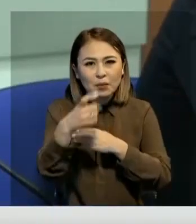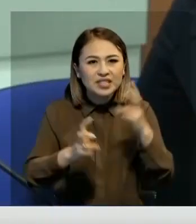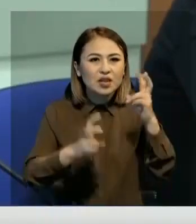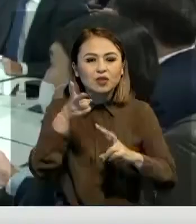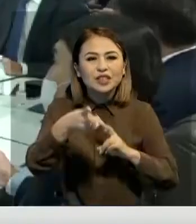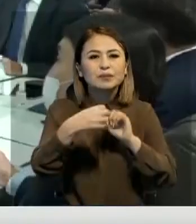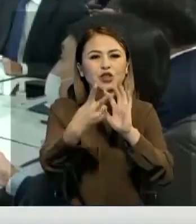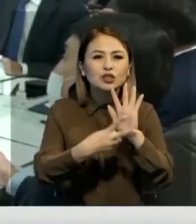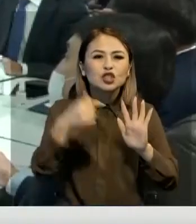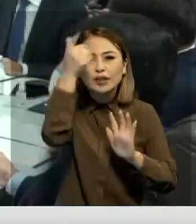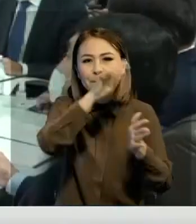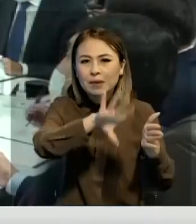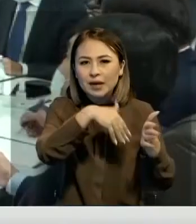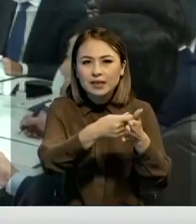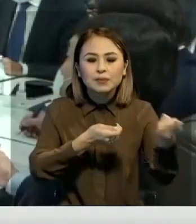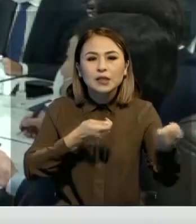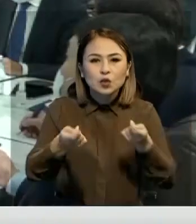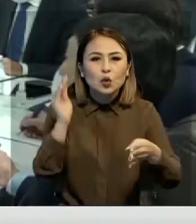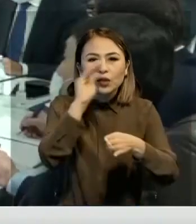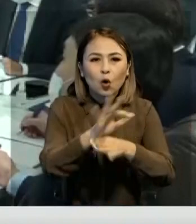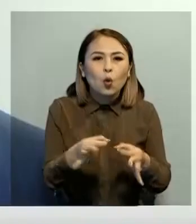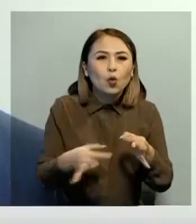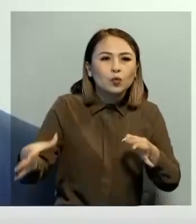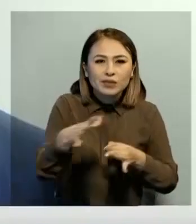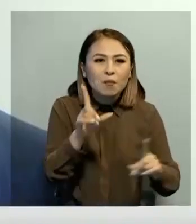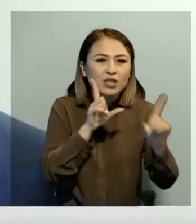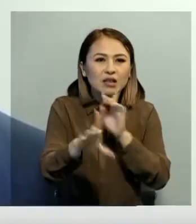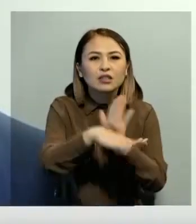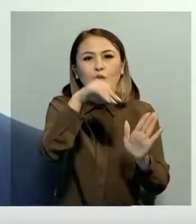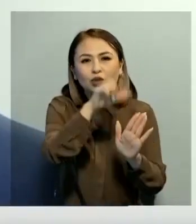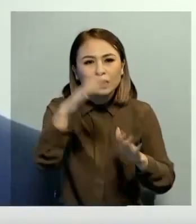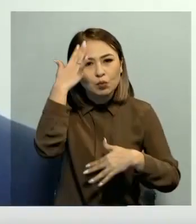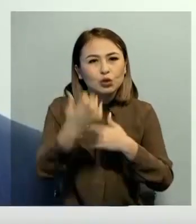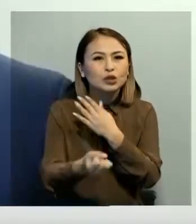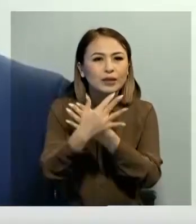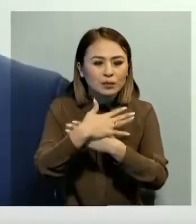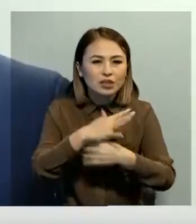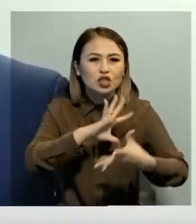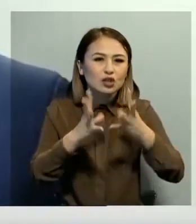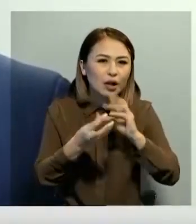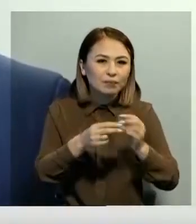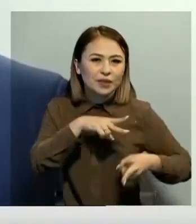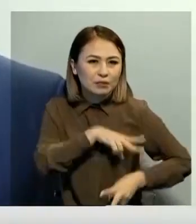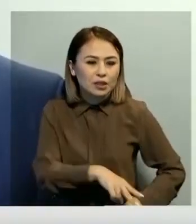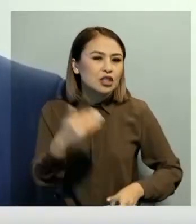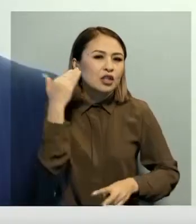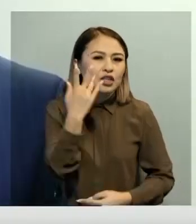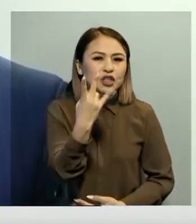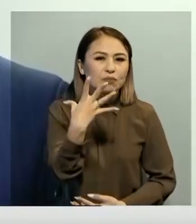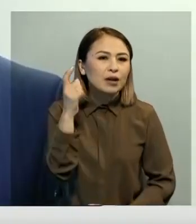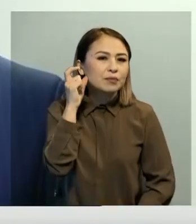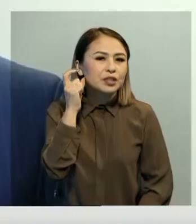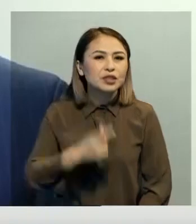зауытын 2017 жылдан бері басқарып келеді. Ол сондай-ақ облыстық мәслихаттың депутаты. Мұнай химия саласындағы жалпы еңбек